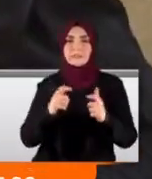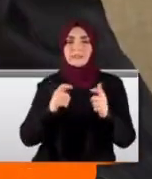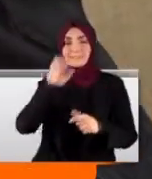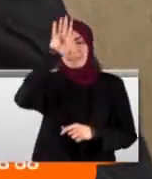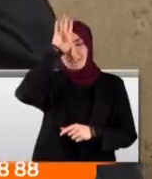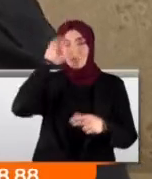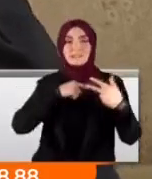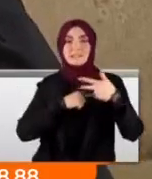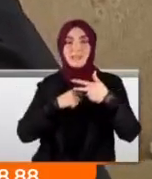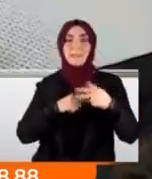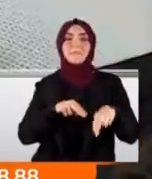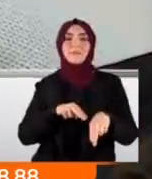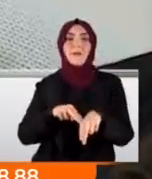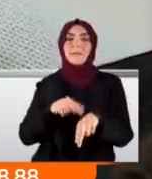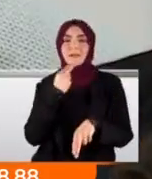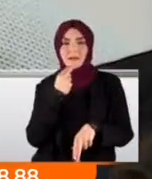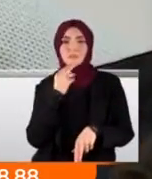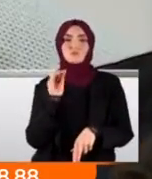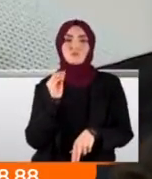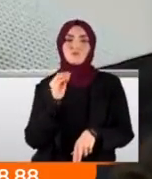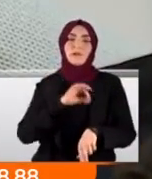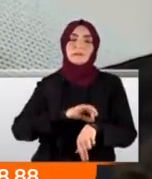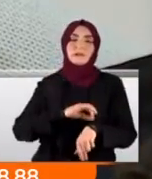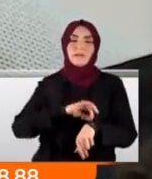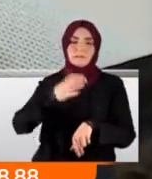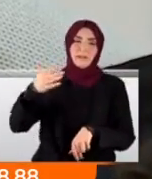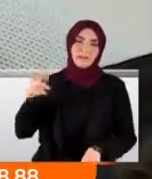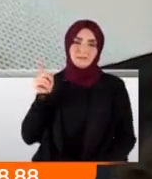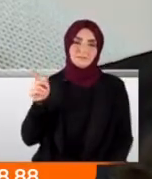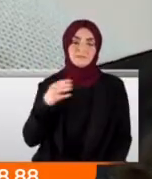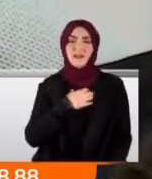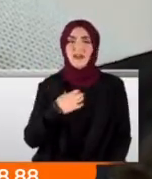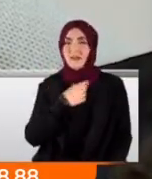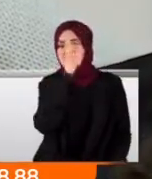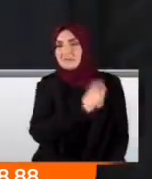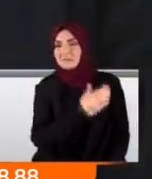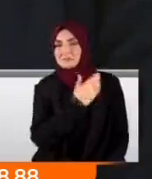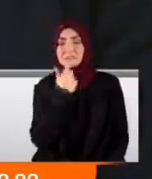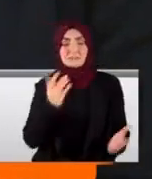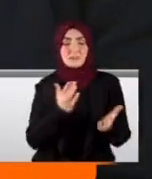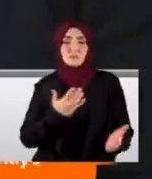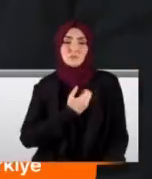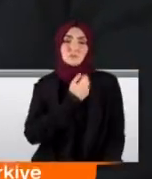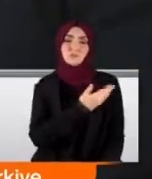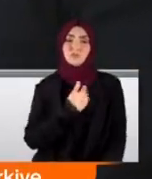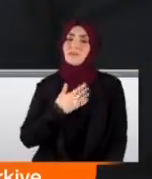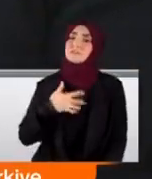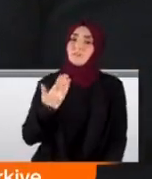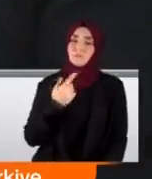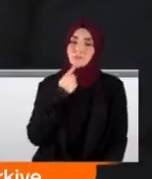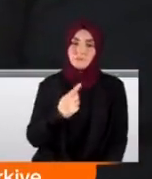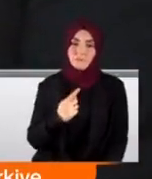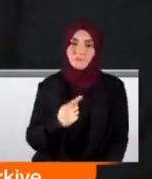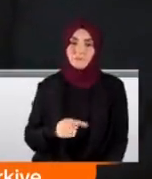Kadın ve Çocuk Hastalıkları Hastanesi. Ben annemin kesinlikle yıllardır üzülüyor, üzülmesini hani istemem. Hanife Demirci'nin ikiz